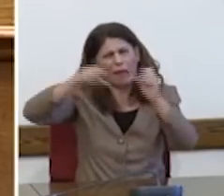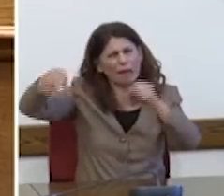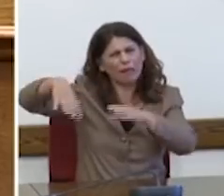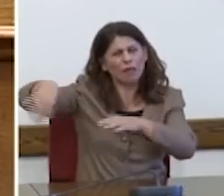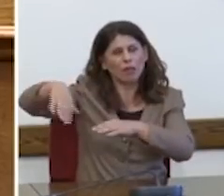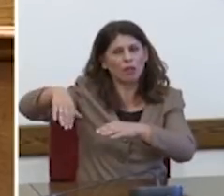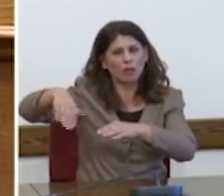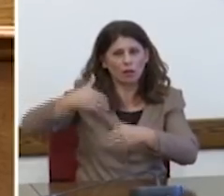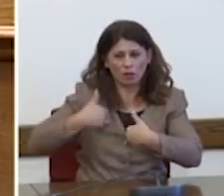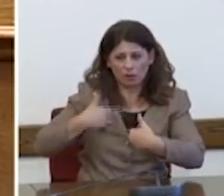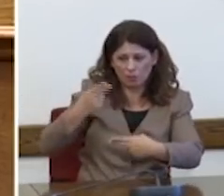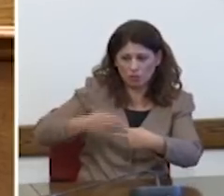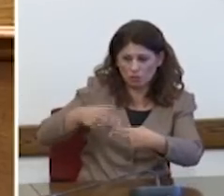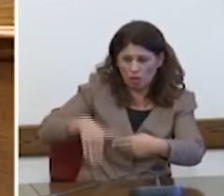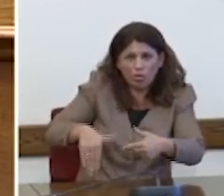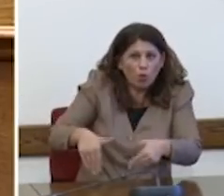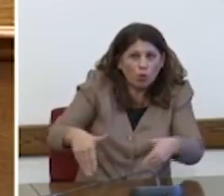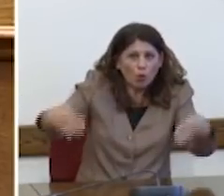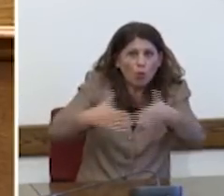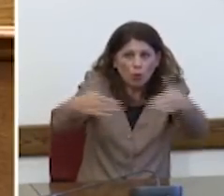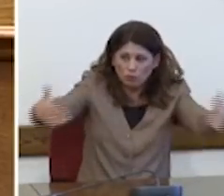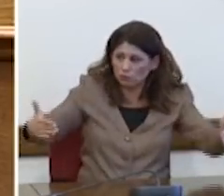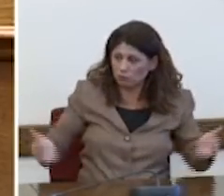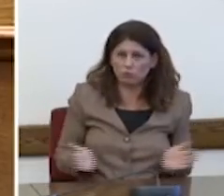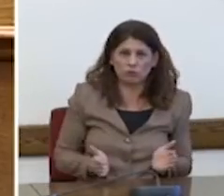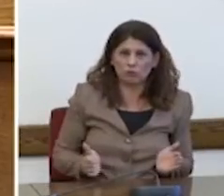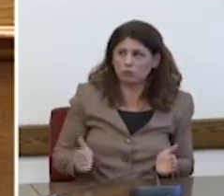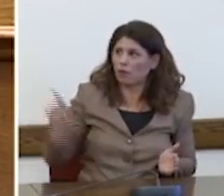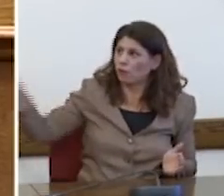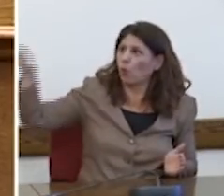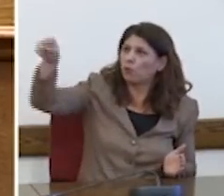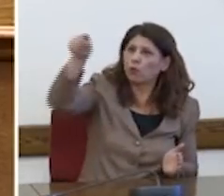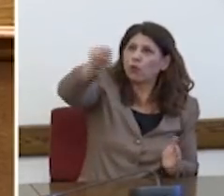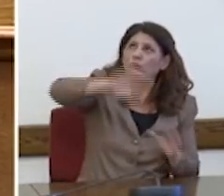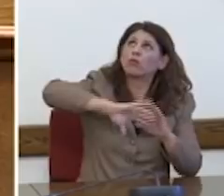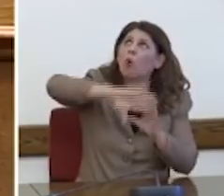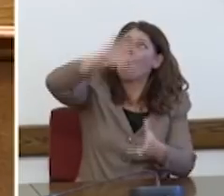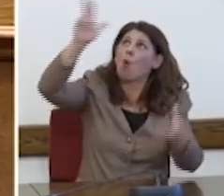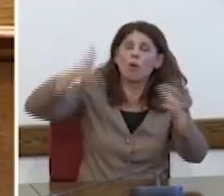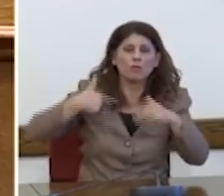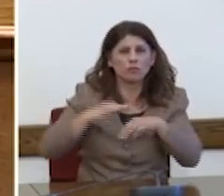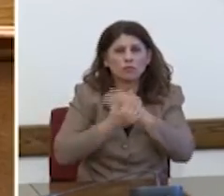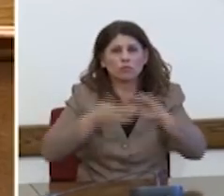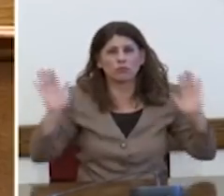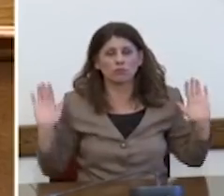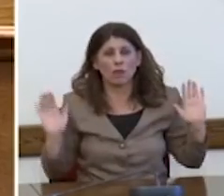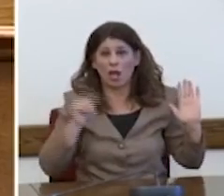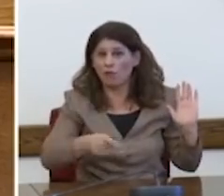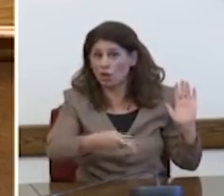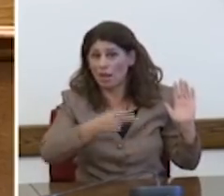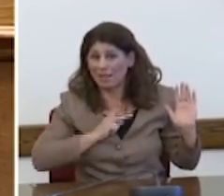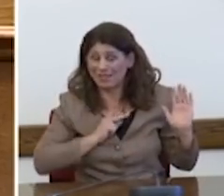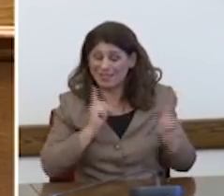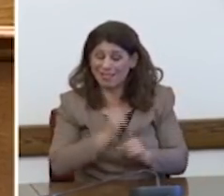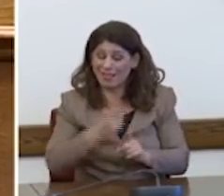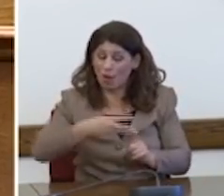ερώτημα πρέπει να το απαντήσει και η κυβέρνηση και τα άλλα κόμματα της αντιπολίτευσης, ειδικά ο ΣΥΡΙΖΑ,